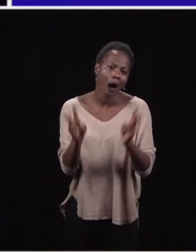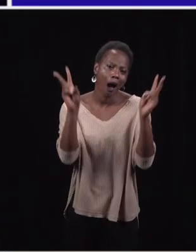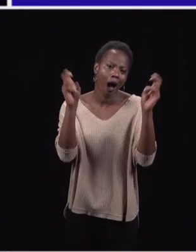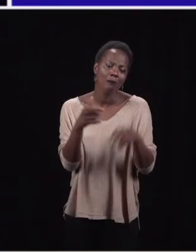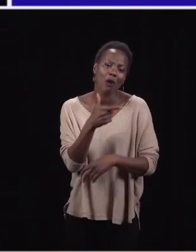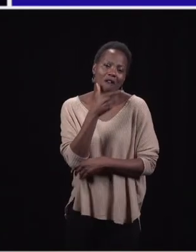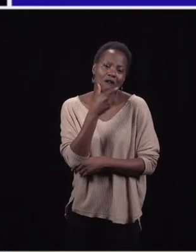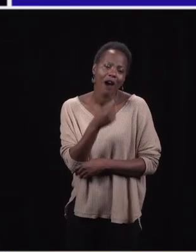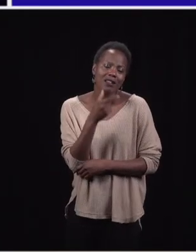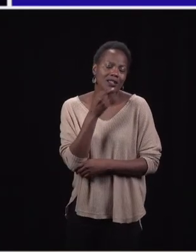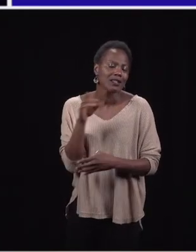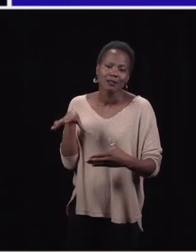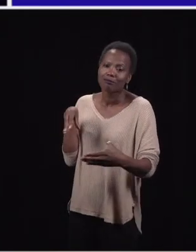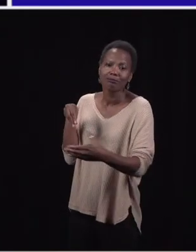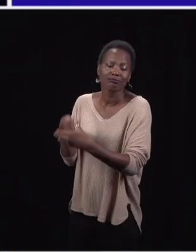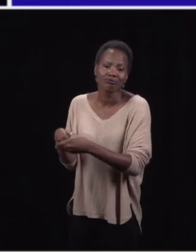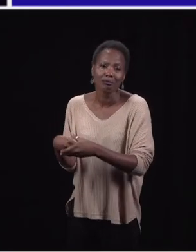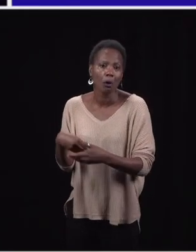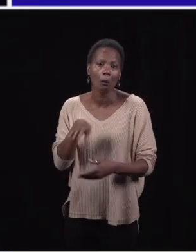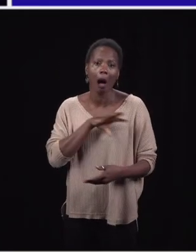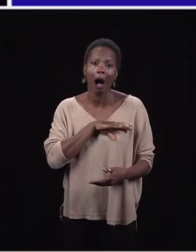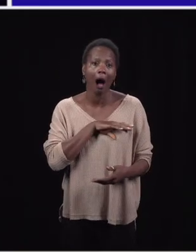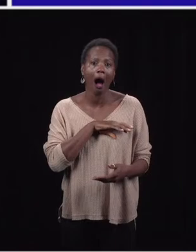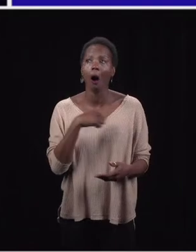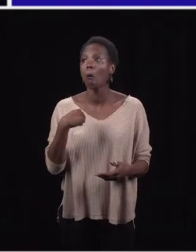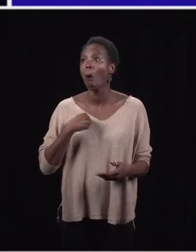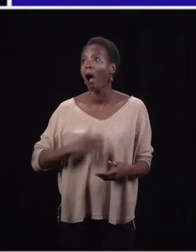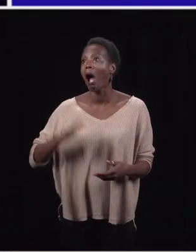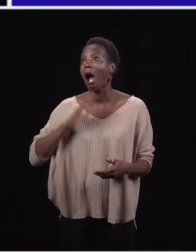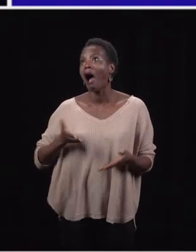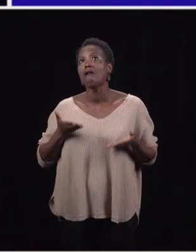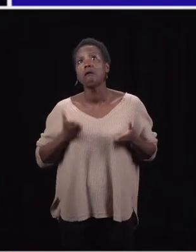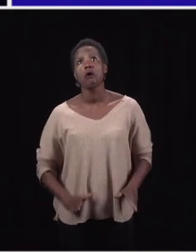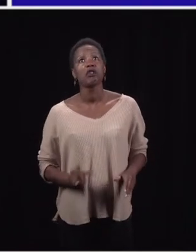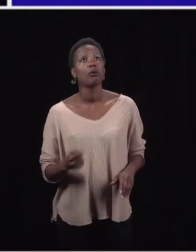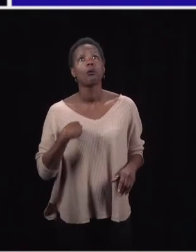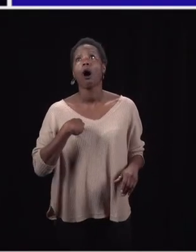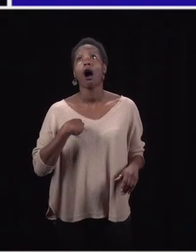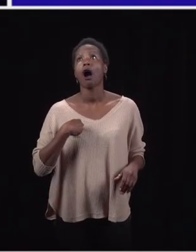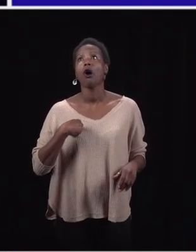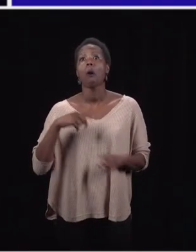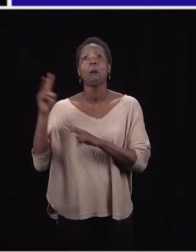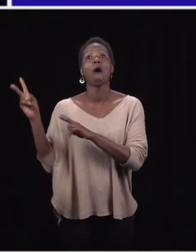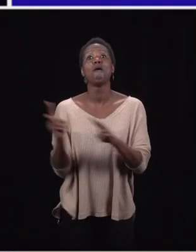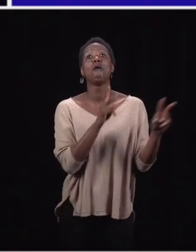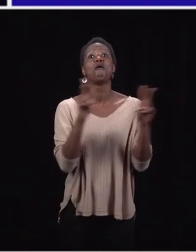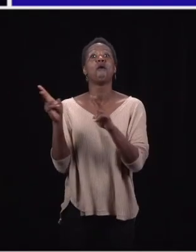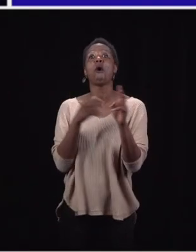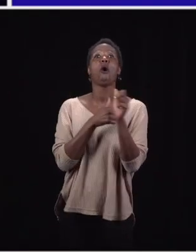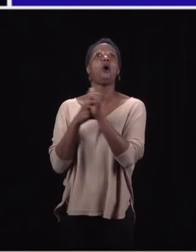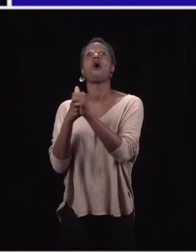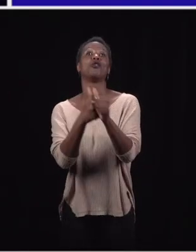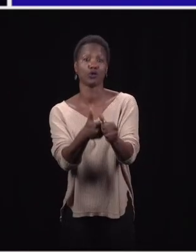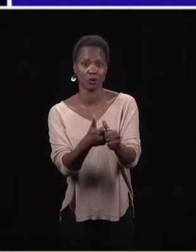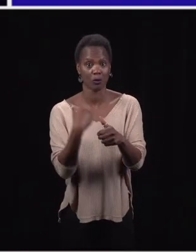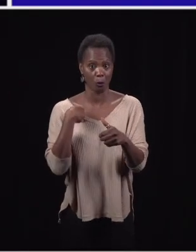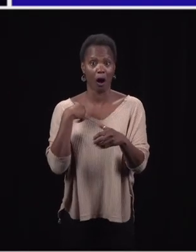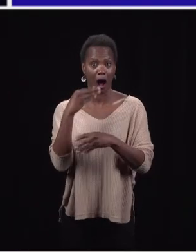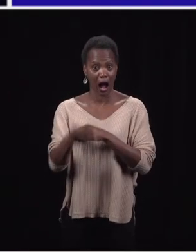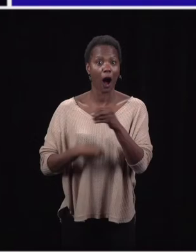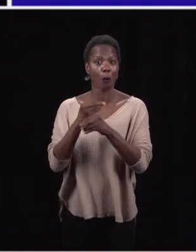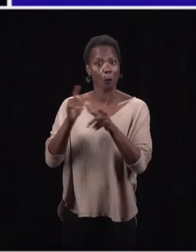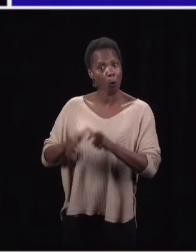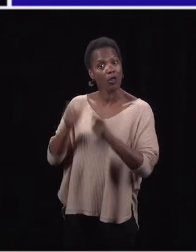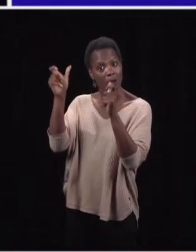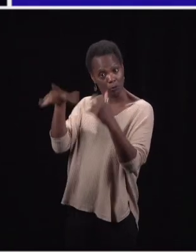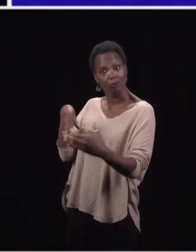voilà j'étais je décidais pas vraiment de ce que je voulais faire à l'époque je me suis laissé guider on va dire et du coup j'étais dans l'immobilier en revanche il